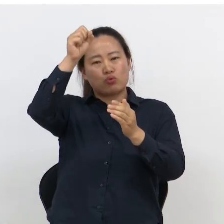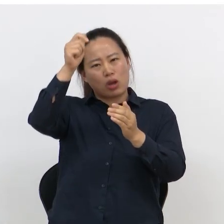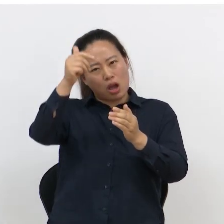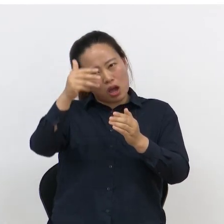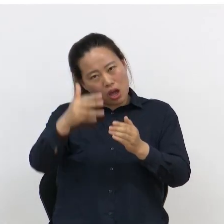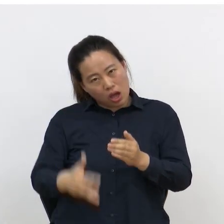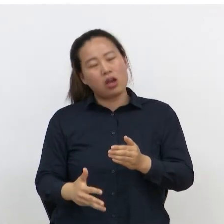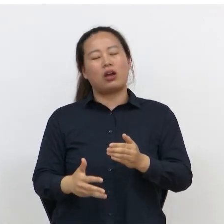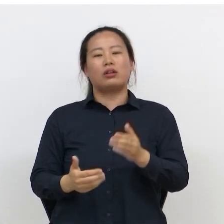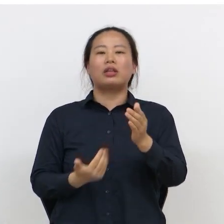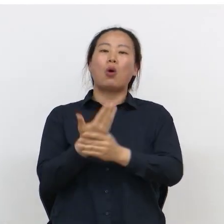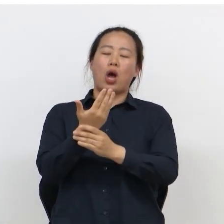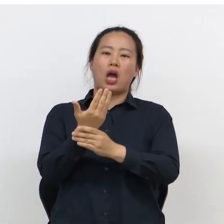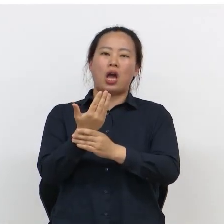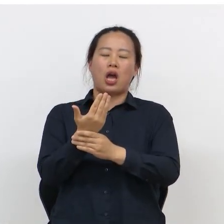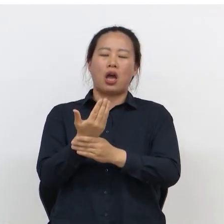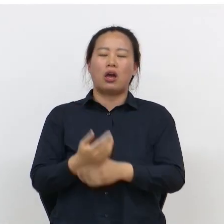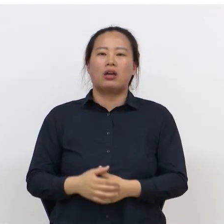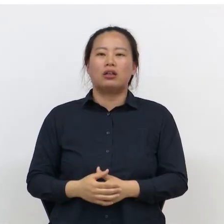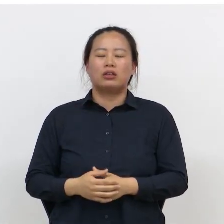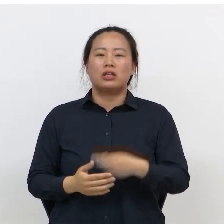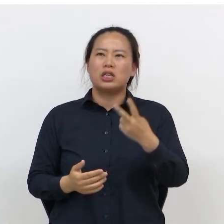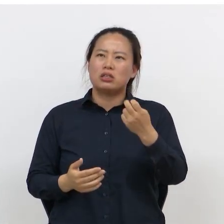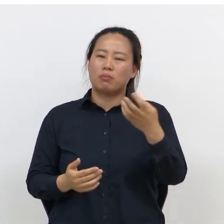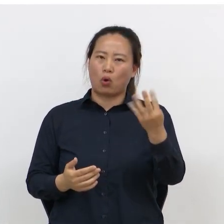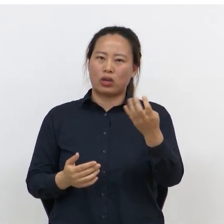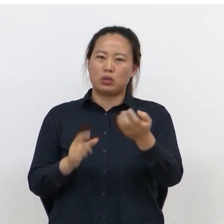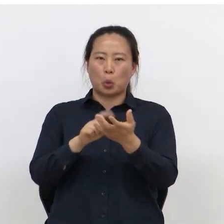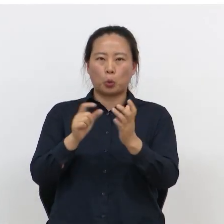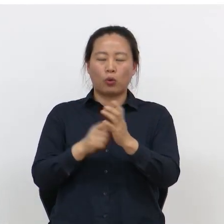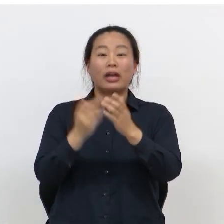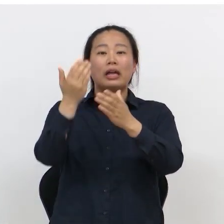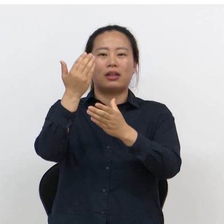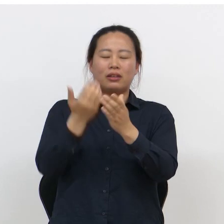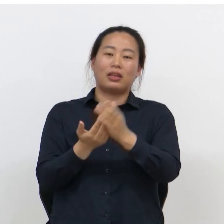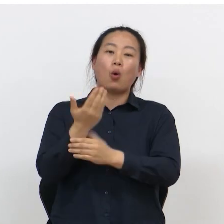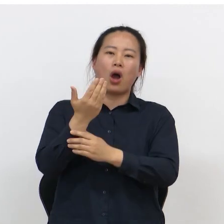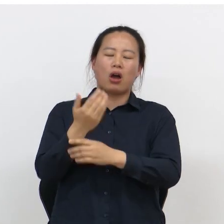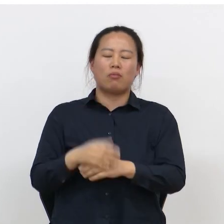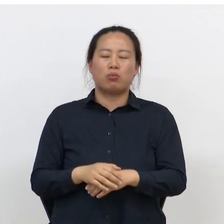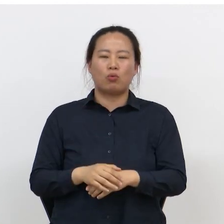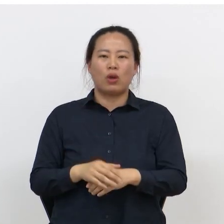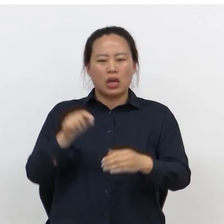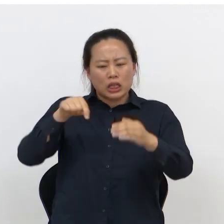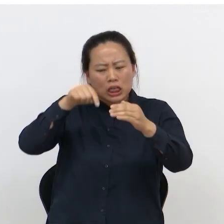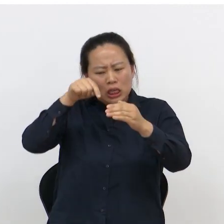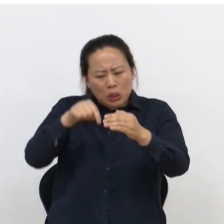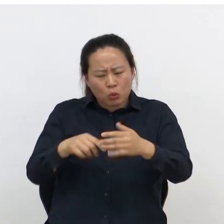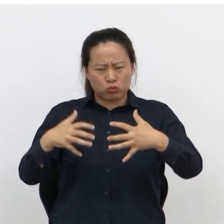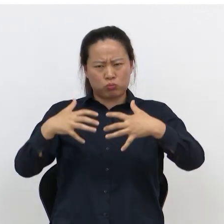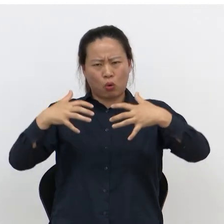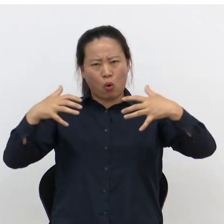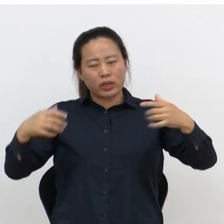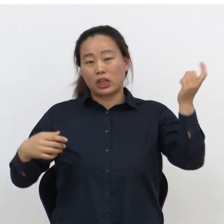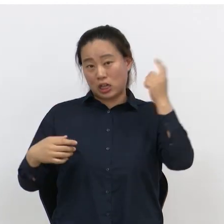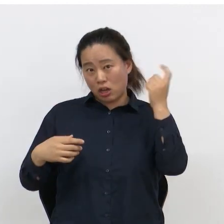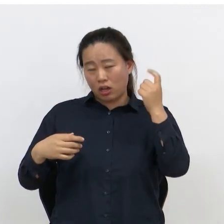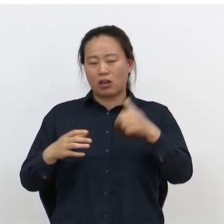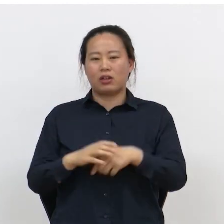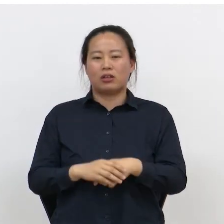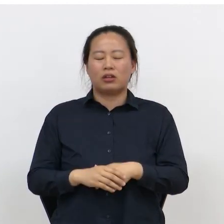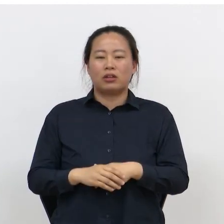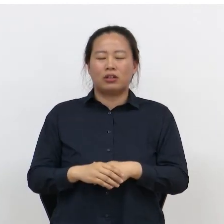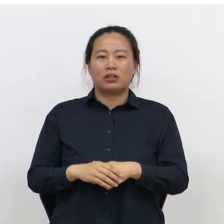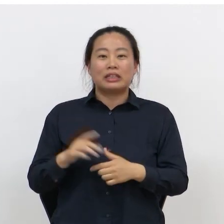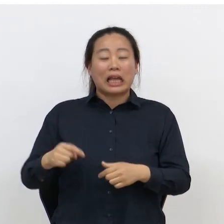이 수십 개의 배음이 생기니까 역시 그랜드 피아노의 소리는 웅장하고 깊게 들리는 겁니다. 합시 코드라고 하는